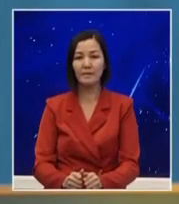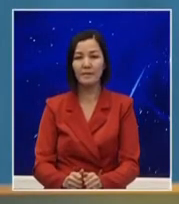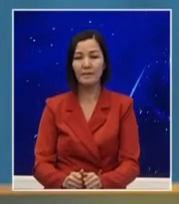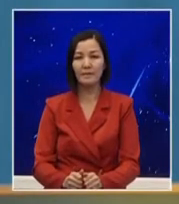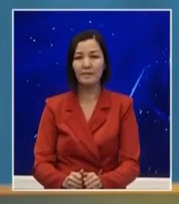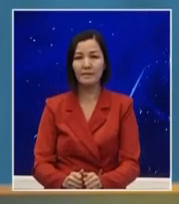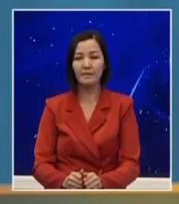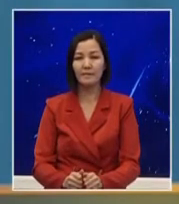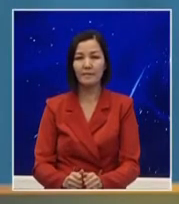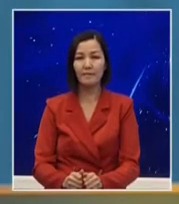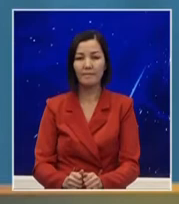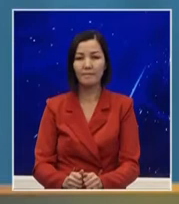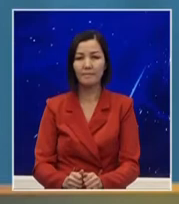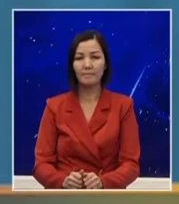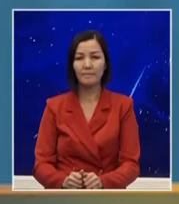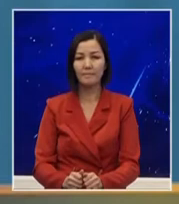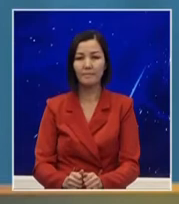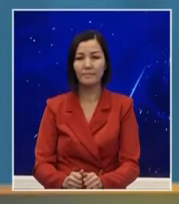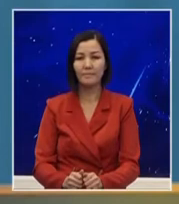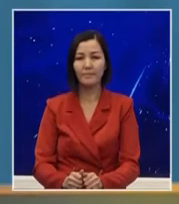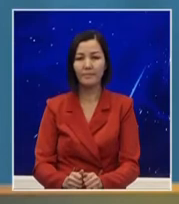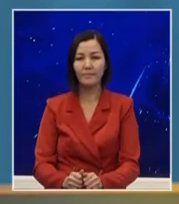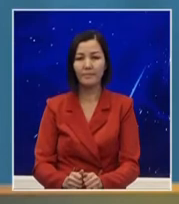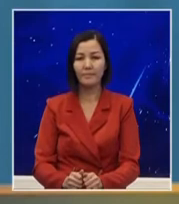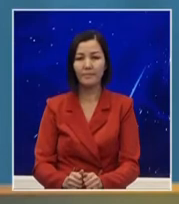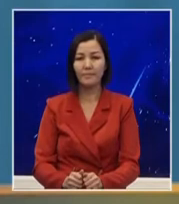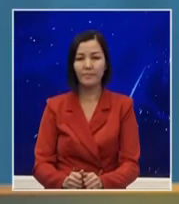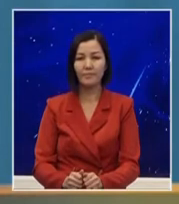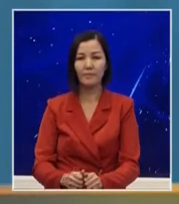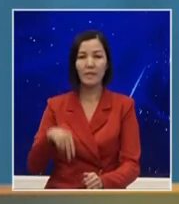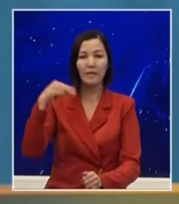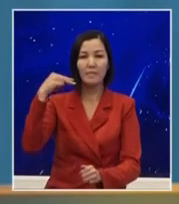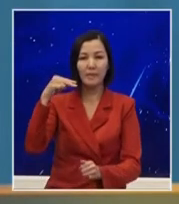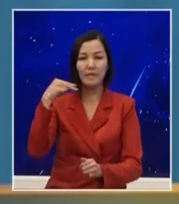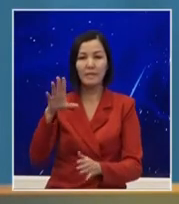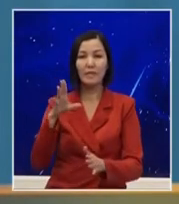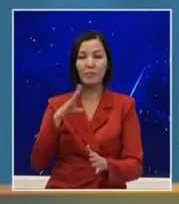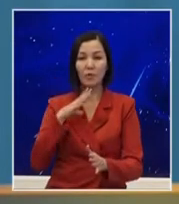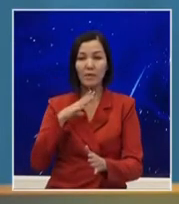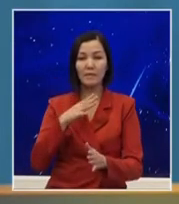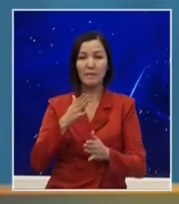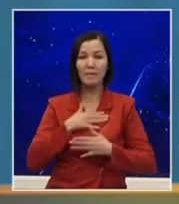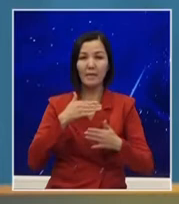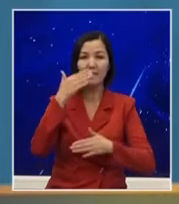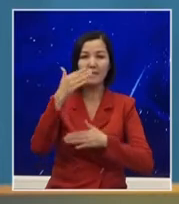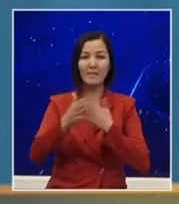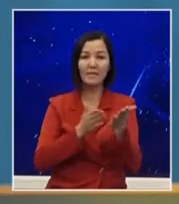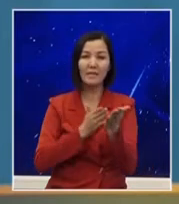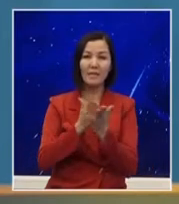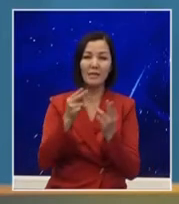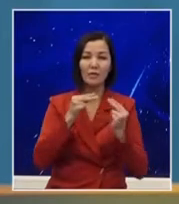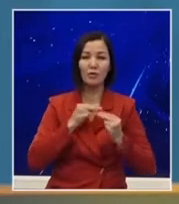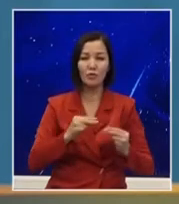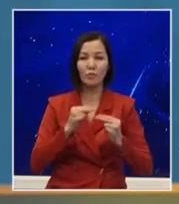посвятил немалую часть своей внешнеполитической деятельности. Президент болған шағымда мен сыртқы саясаттағы жұмысымның